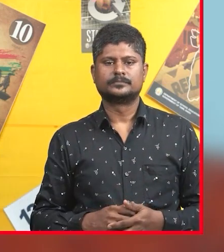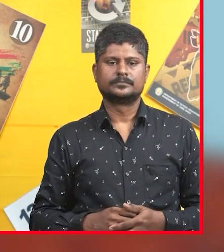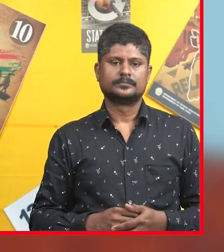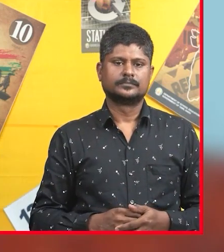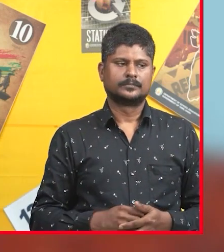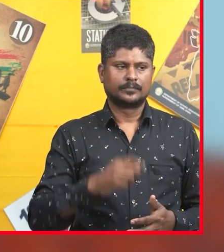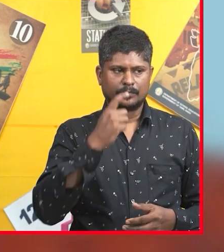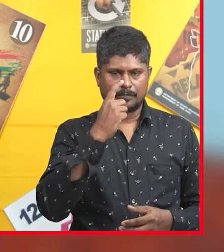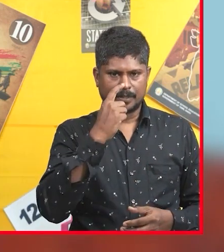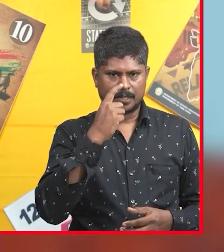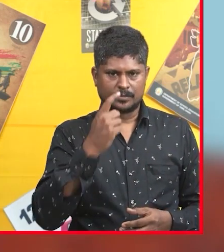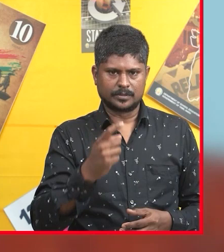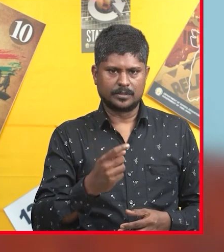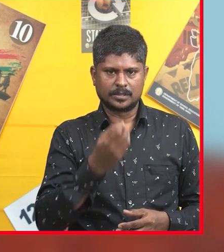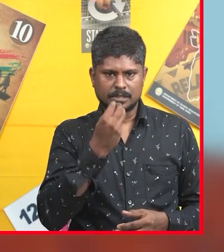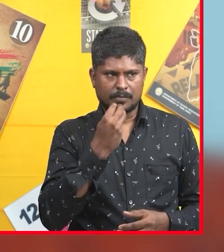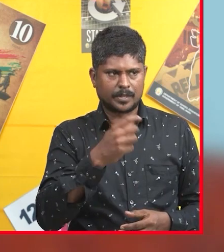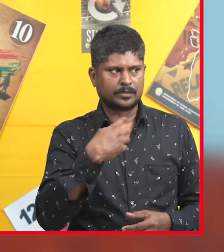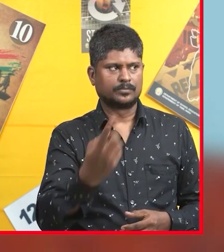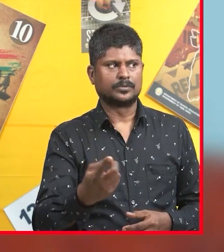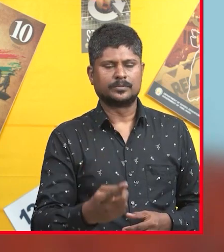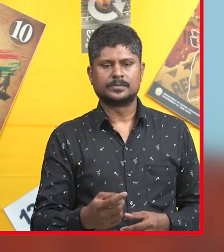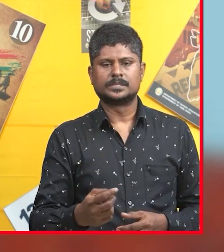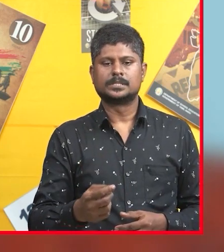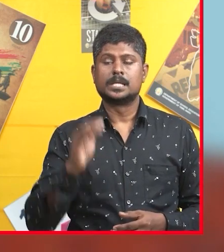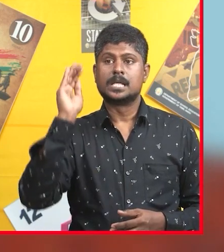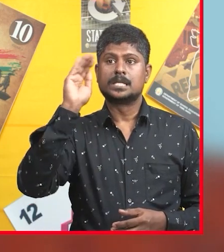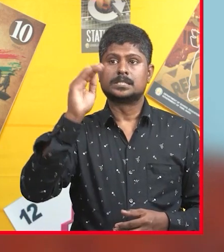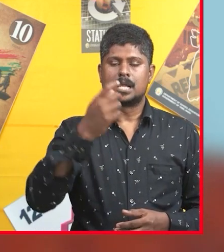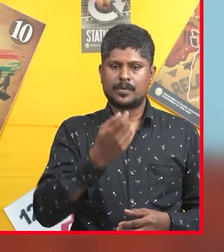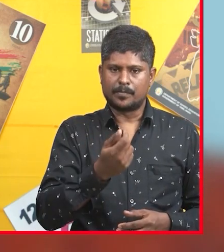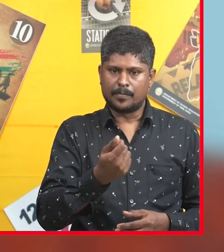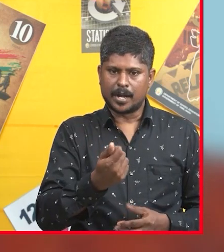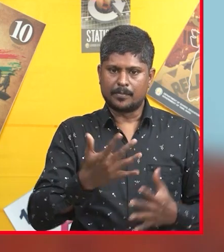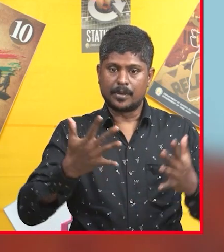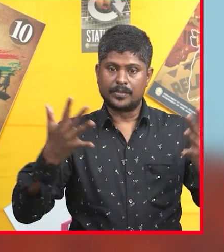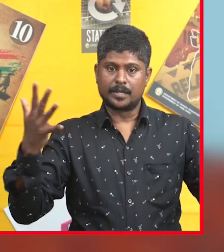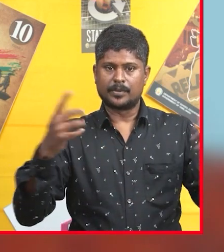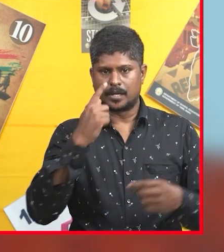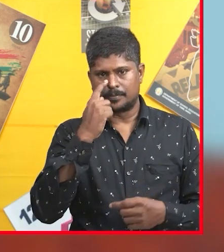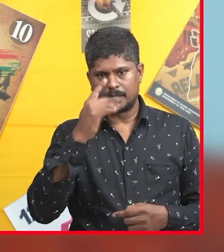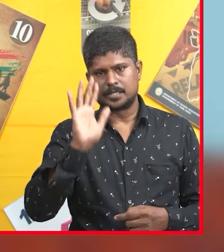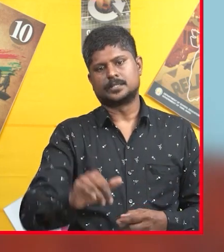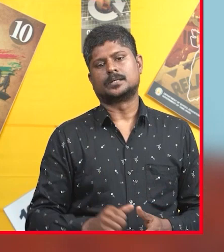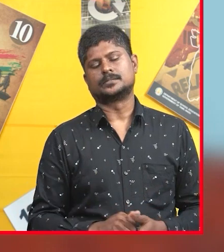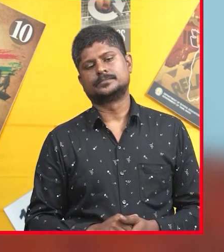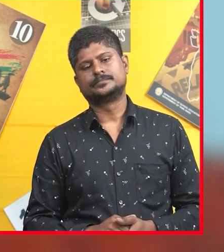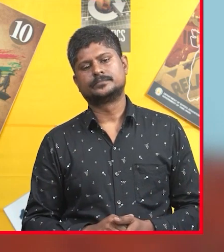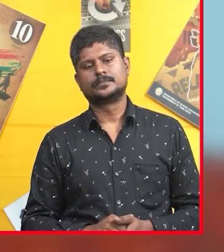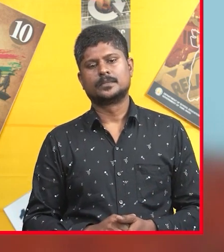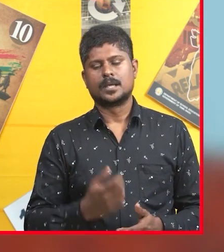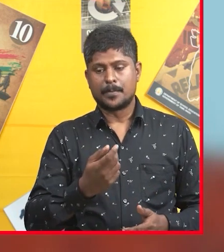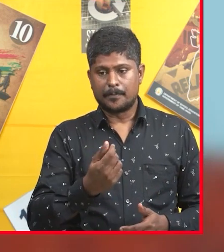செல்வமும் கல்வியும், கோசல நாட்டு பெண்கள் செல்வம் மிகுதியா பெற்றவர்களா இருந்திருக்காங்க. சரிங்களா?